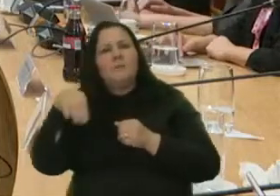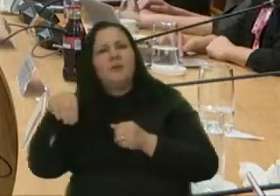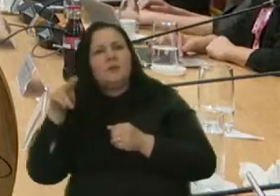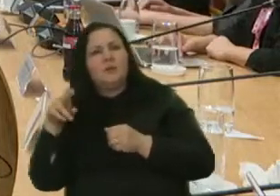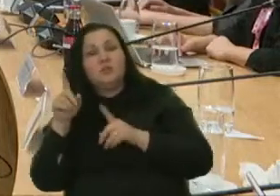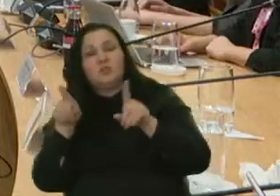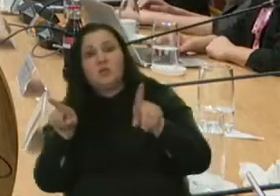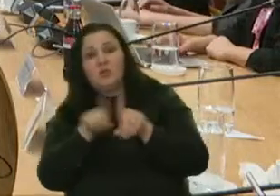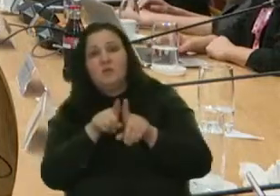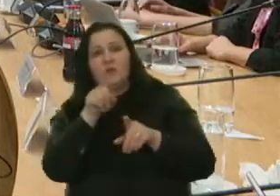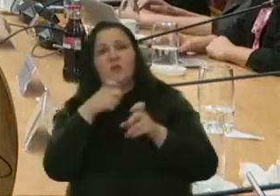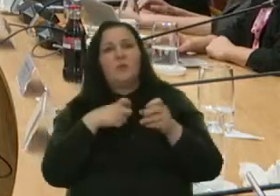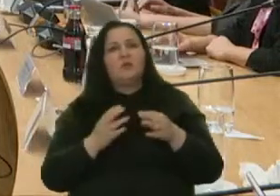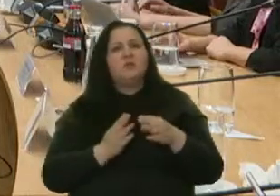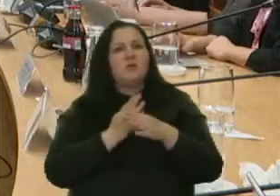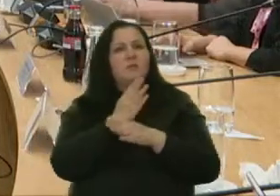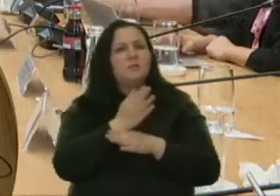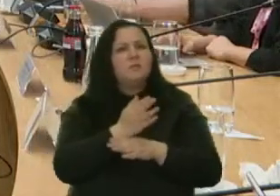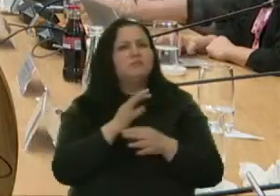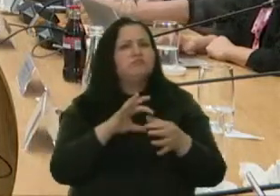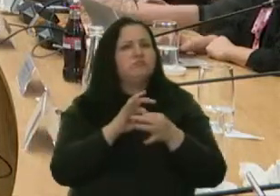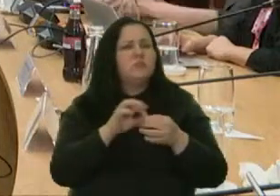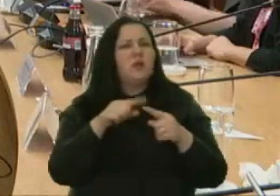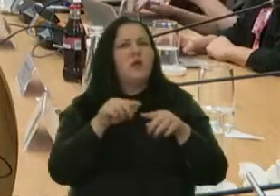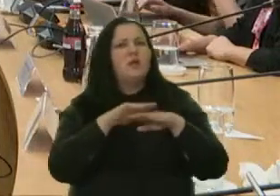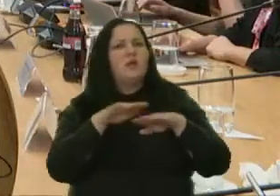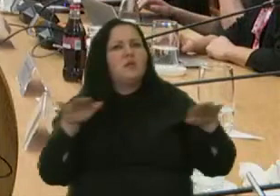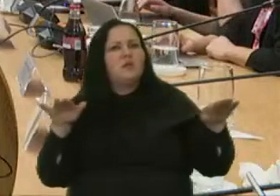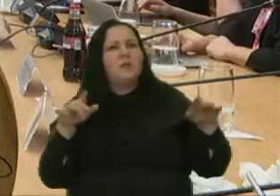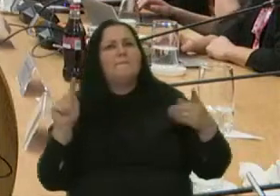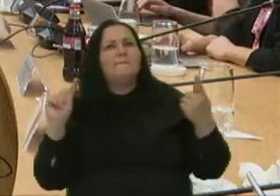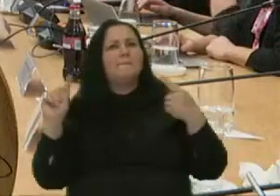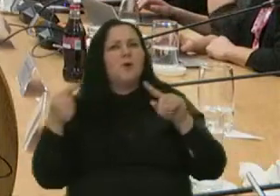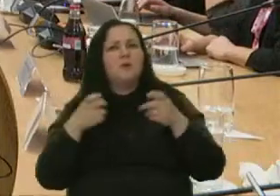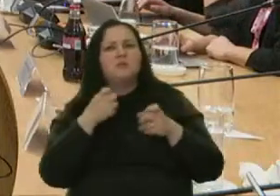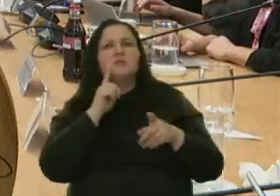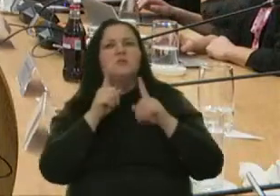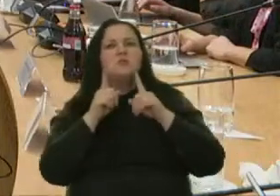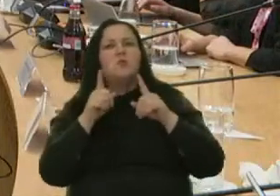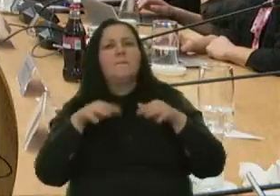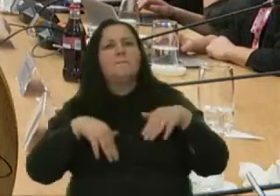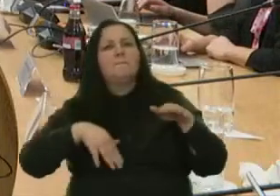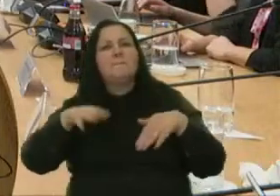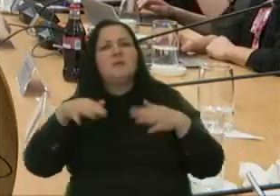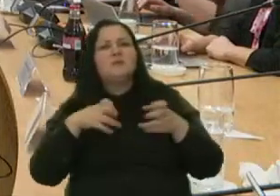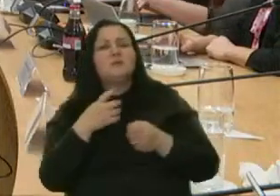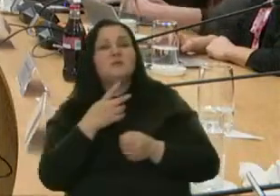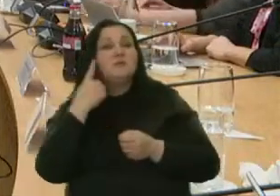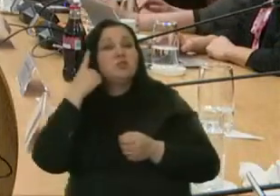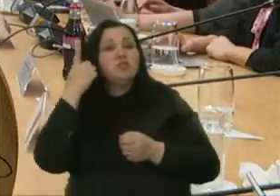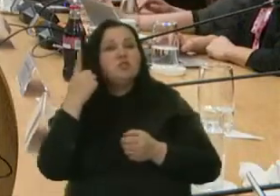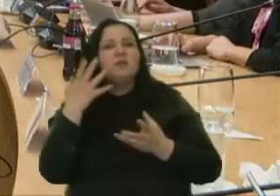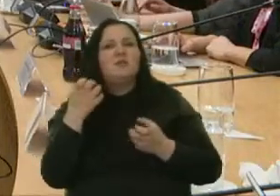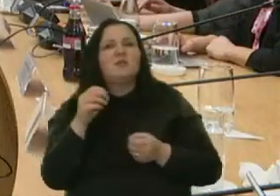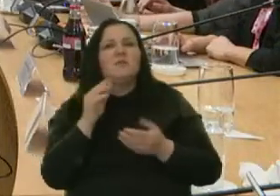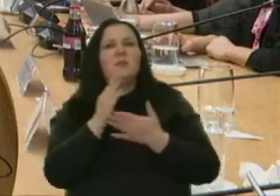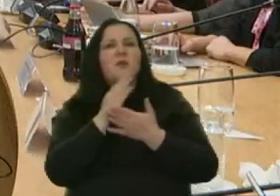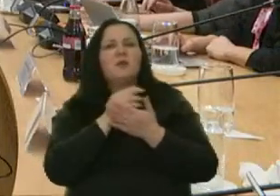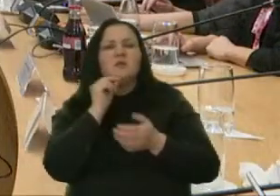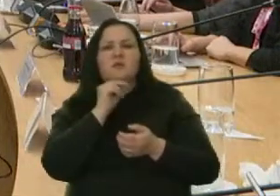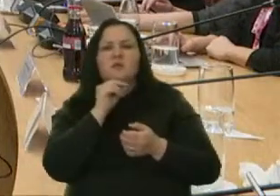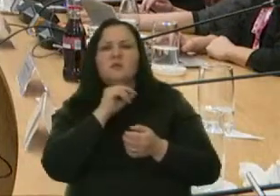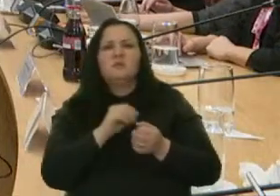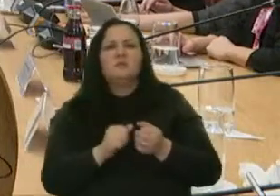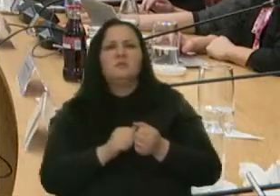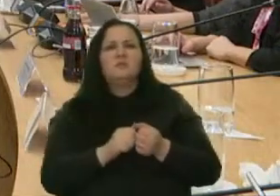fel dacă poate să se implice la nivel de politic pentru a discuta cu domnul ministru să să îl sensibilizeze să știe de temă D